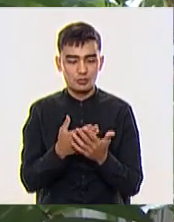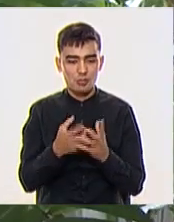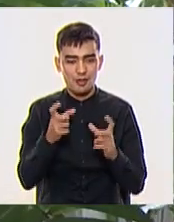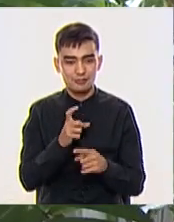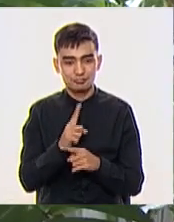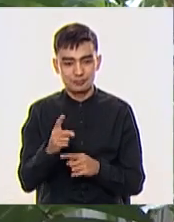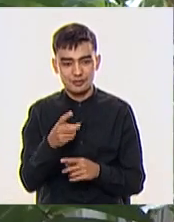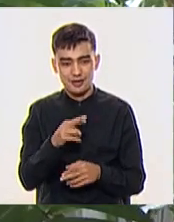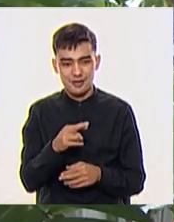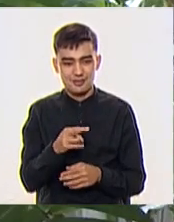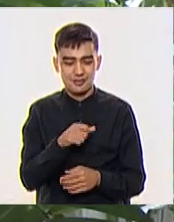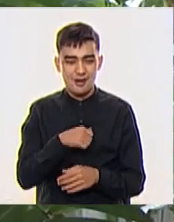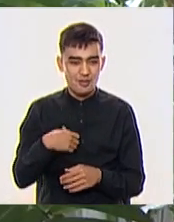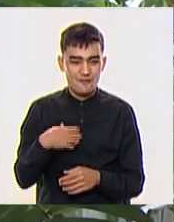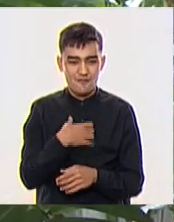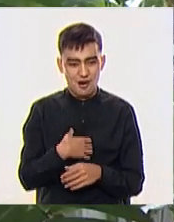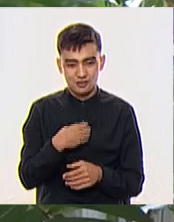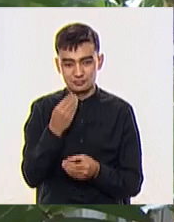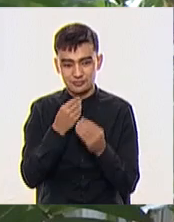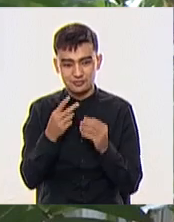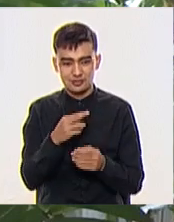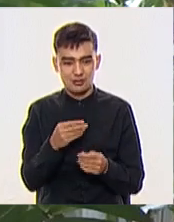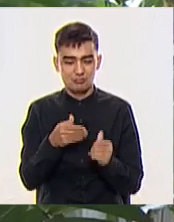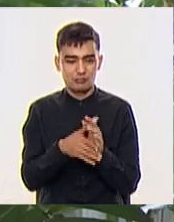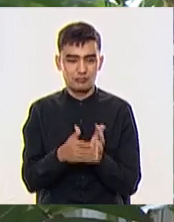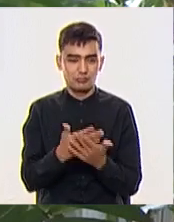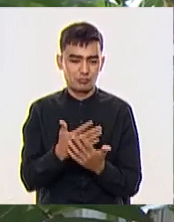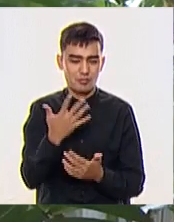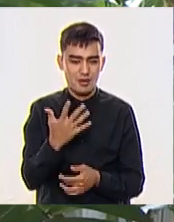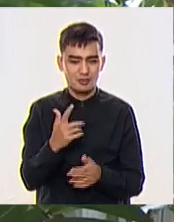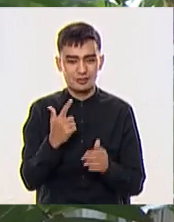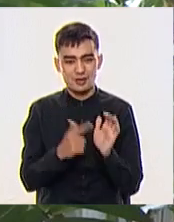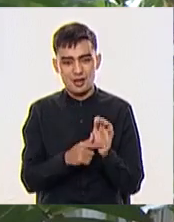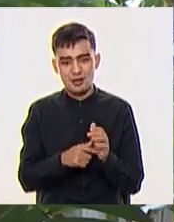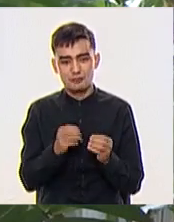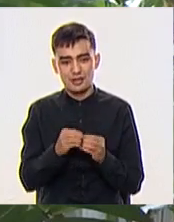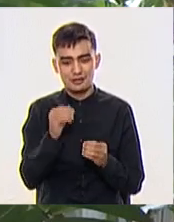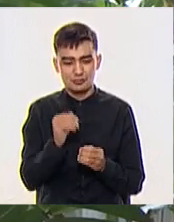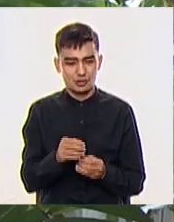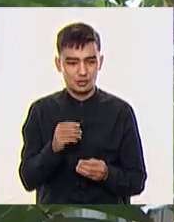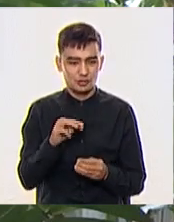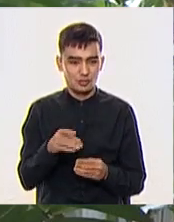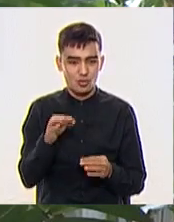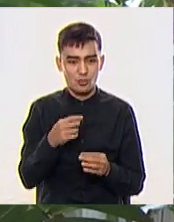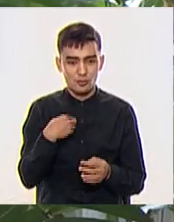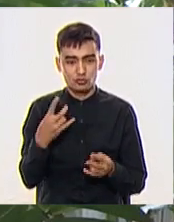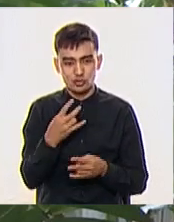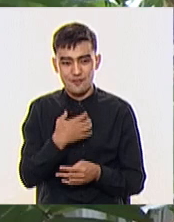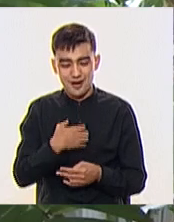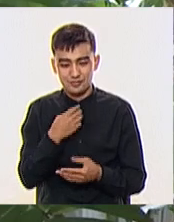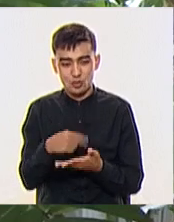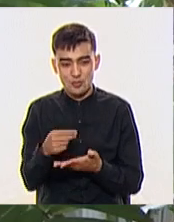идешь, даже на самые-самые продукты уходит 5-7-10 тысяч. Самое вроде берешь нужное